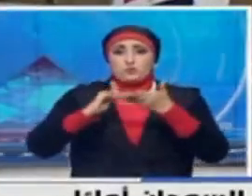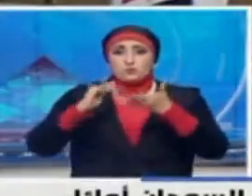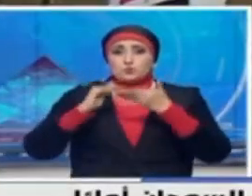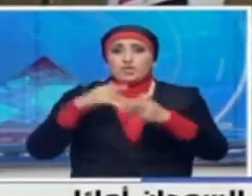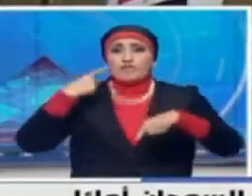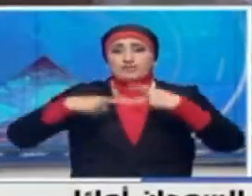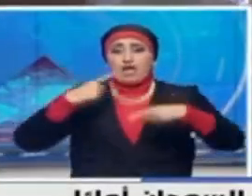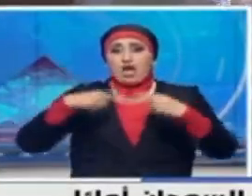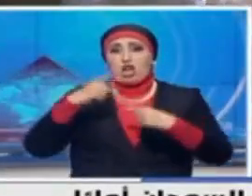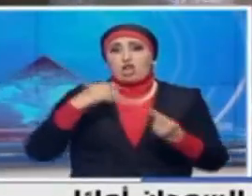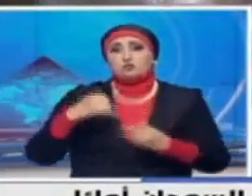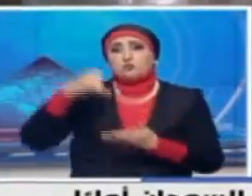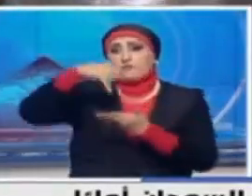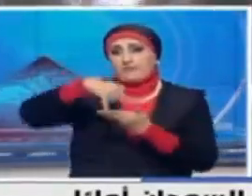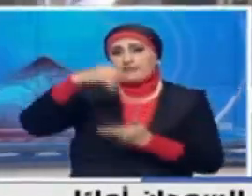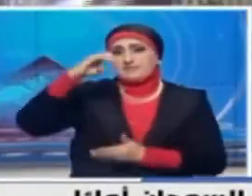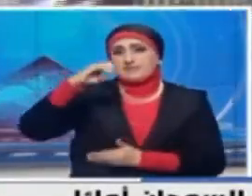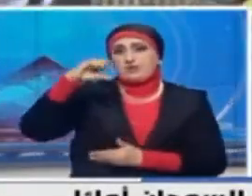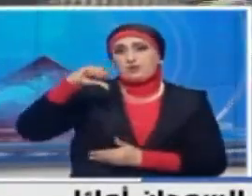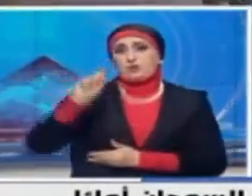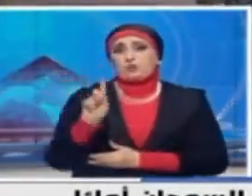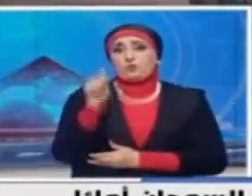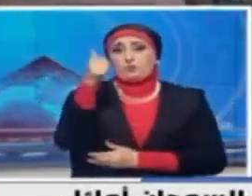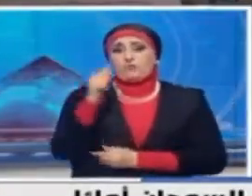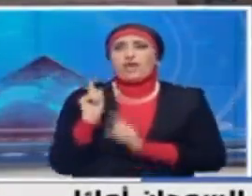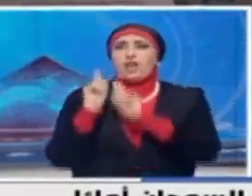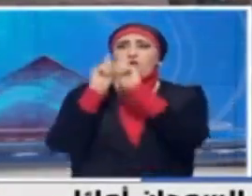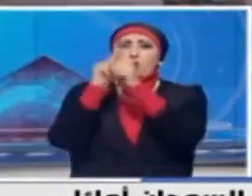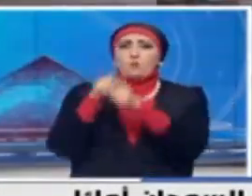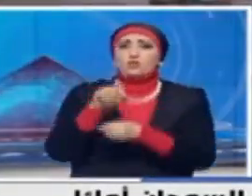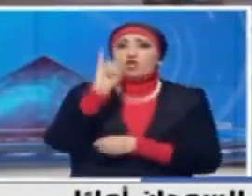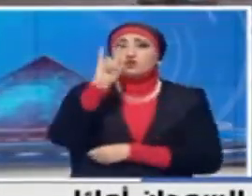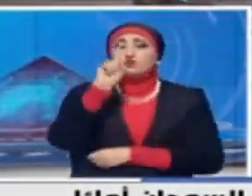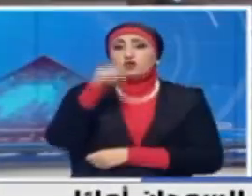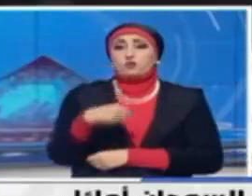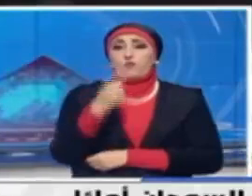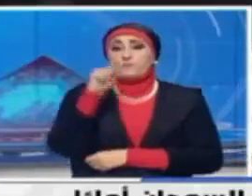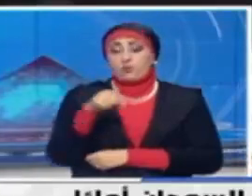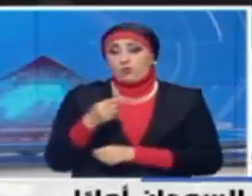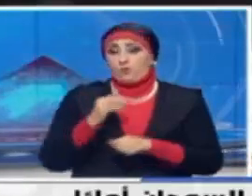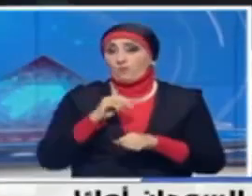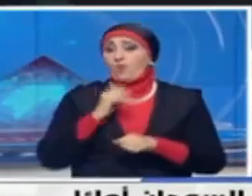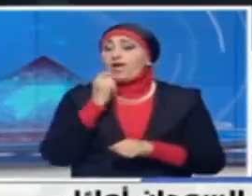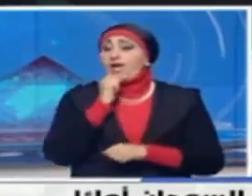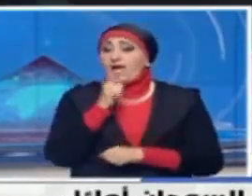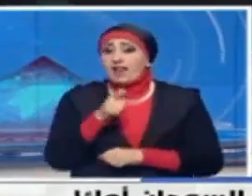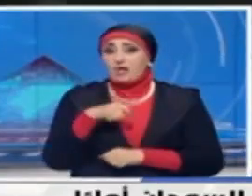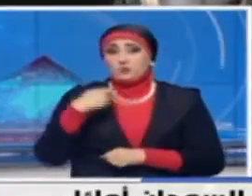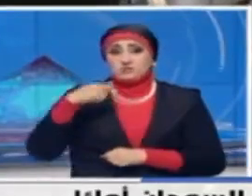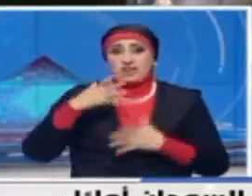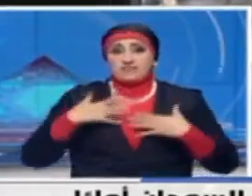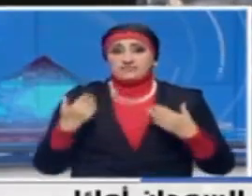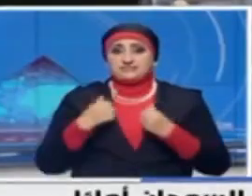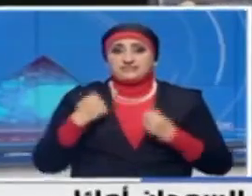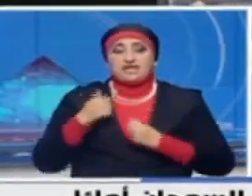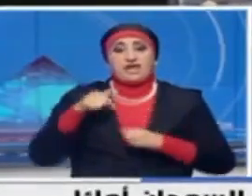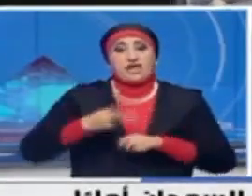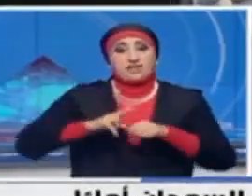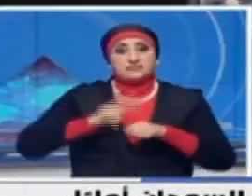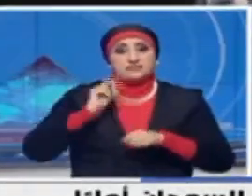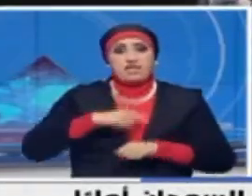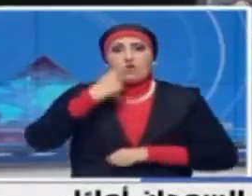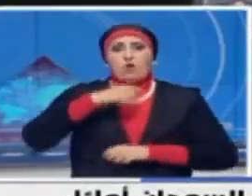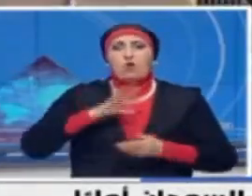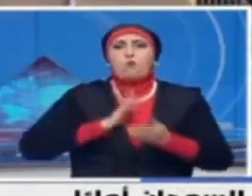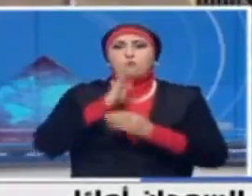تقديم الخدمات الطبية للأشقاء بمدينة جوبا لمدة 10 أيام. كما كشفت وزارة الصحة عن